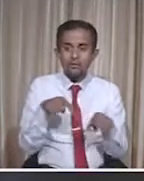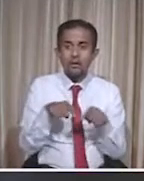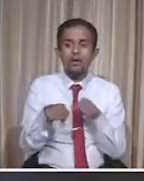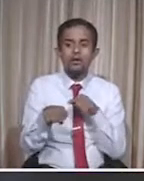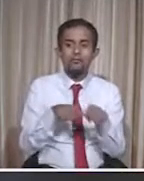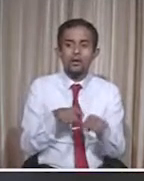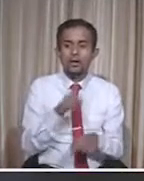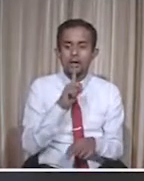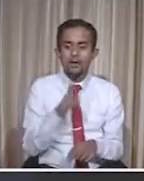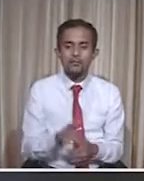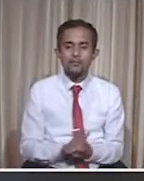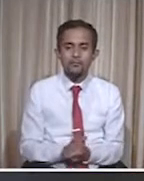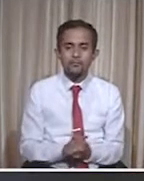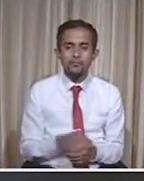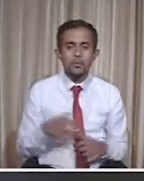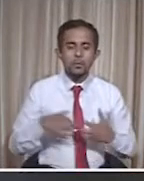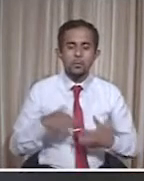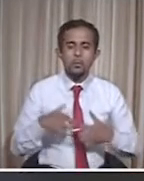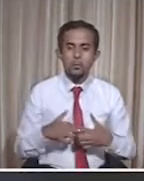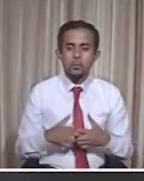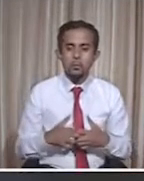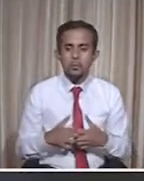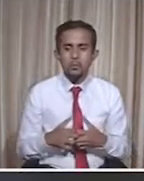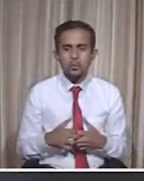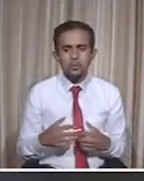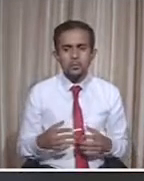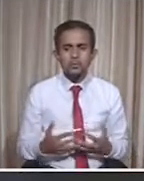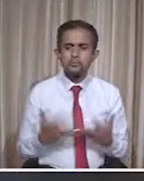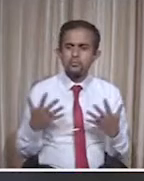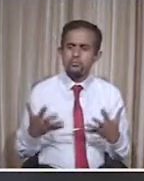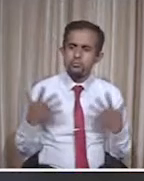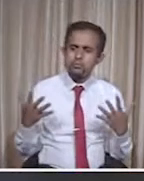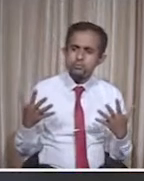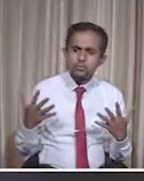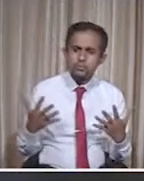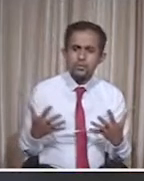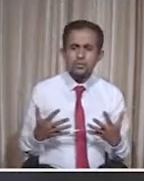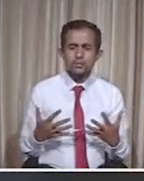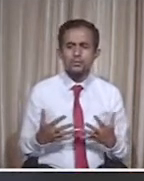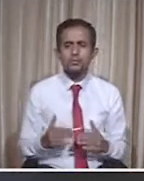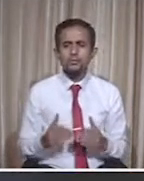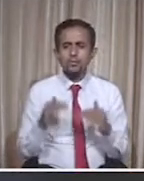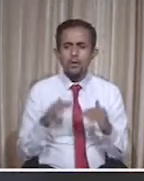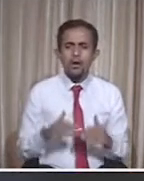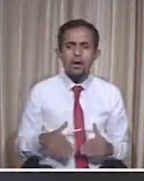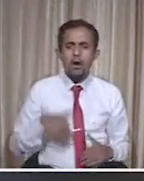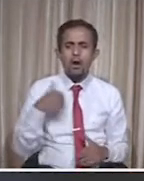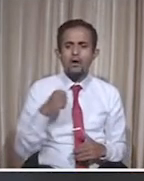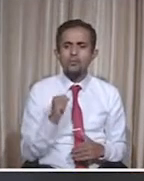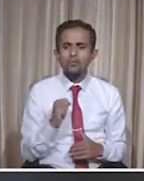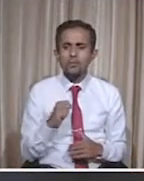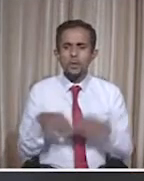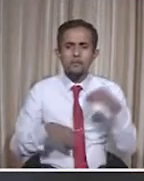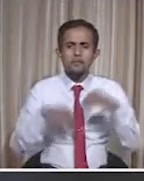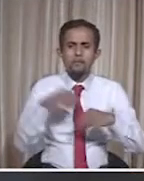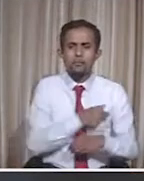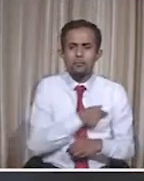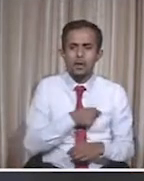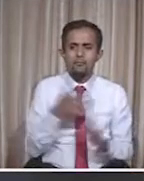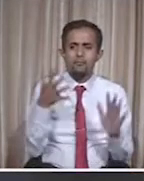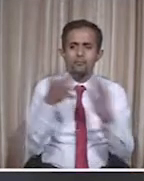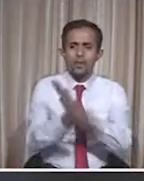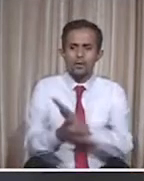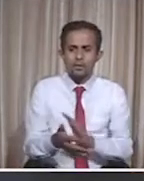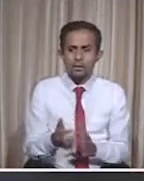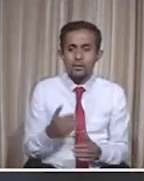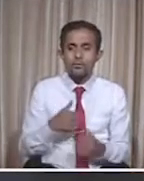කියනවා. ඉතින් මේ අර්බුදය මේතරම් උඩුදුවන් වර්ධනය වෙන්න ප්‍රධාන හේතුවක් තමයි දේශපාලන නායකත්වයේ වැරද්ද. ඉතින් ඒක